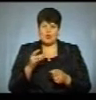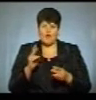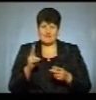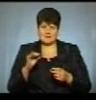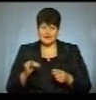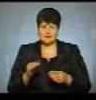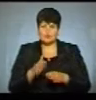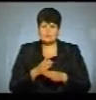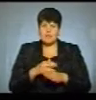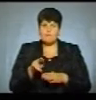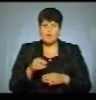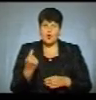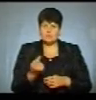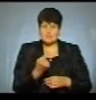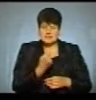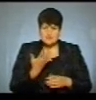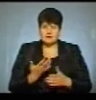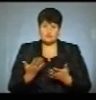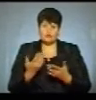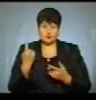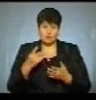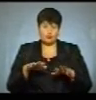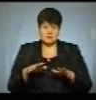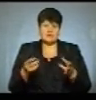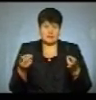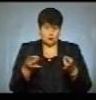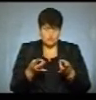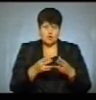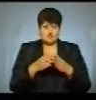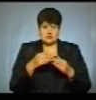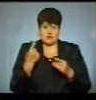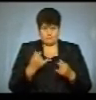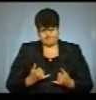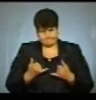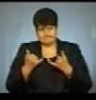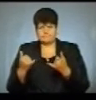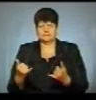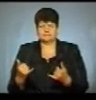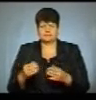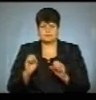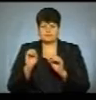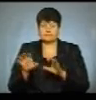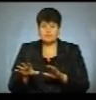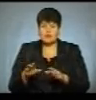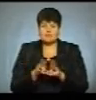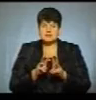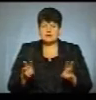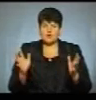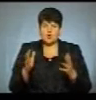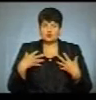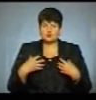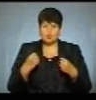ж по областях. Якщо складається ситуація, що в одному місті вона необхідна, сусідня область надає допомогу. У Міністерстві охорони